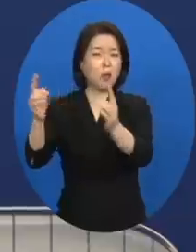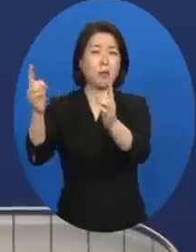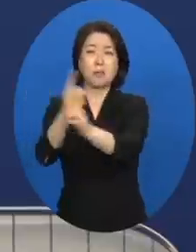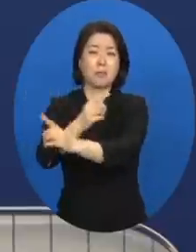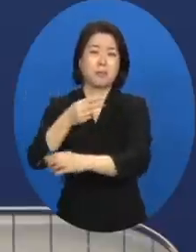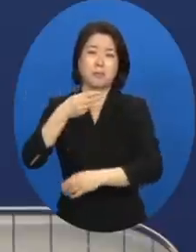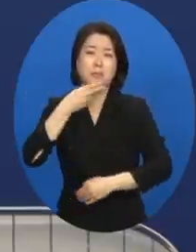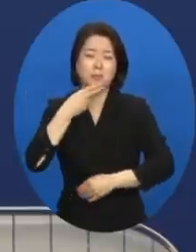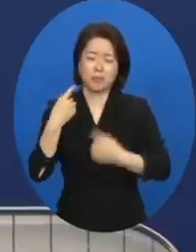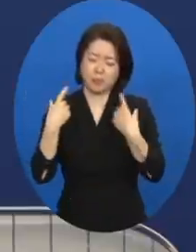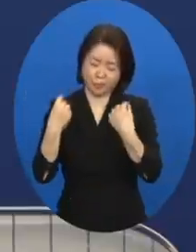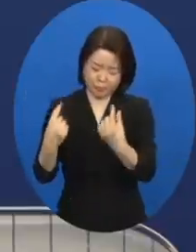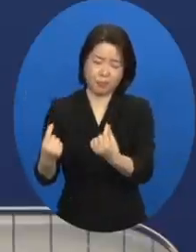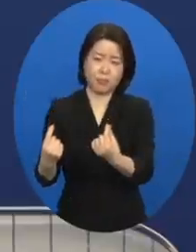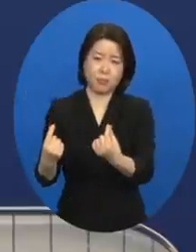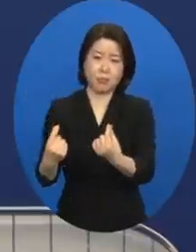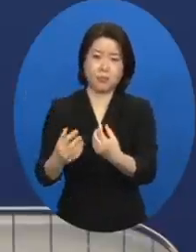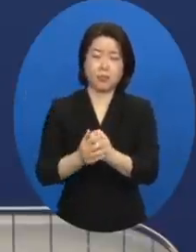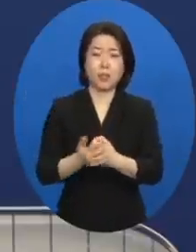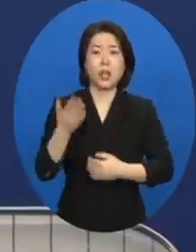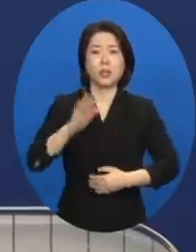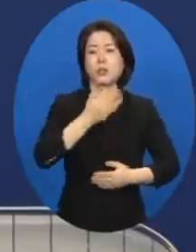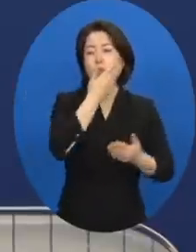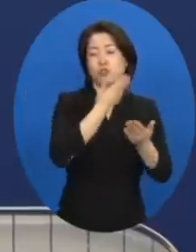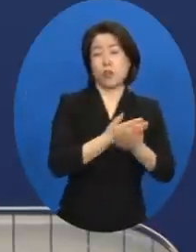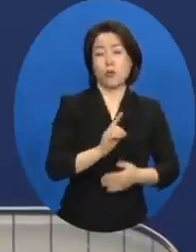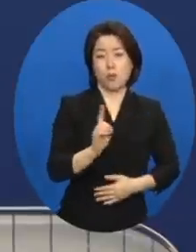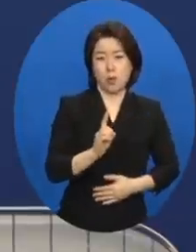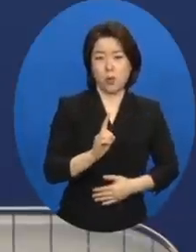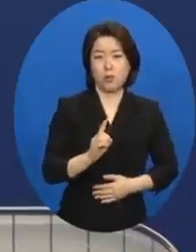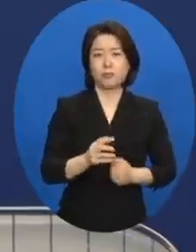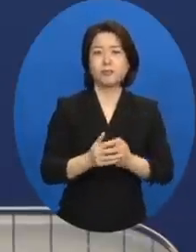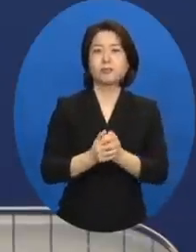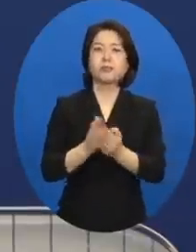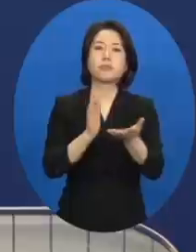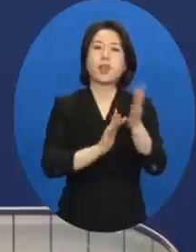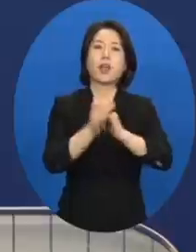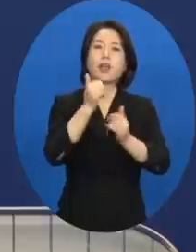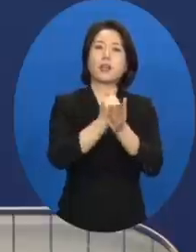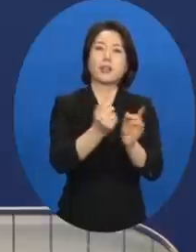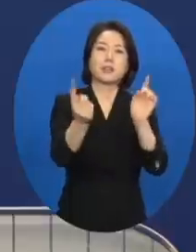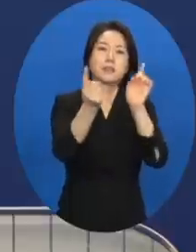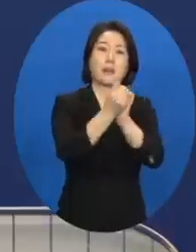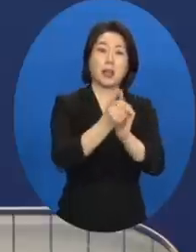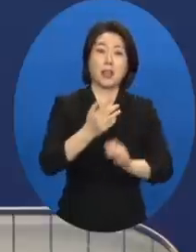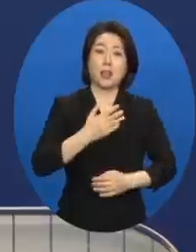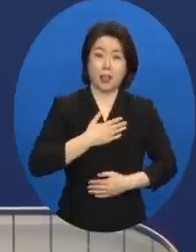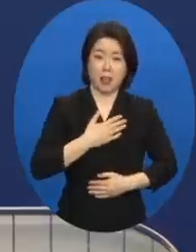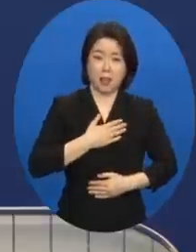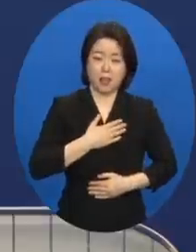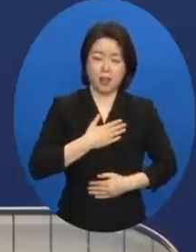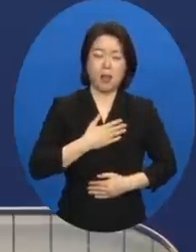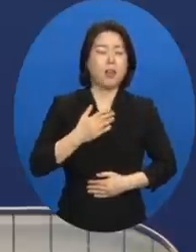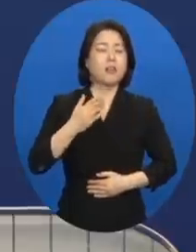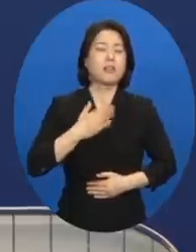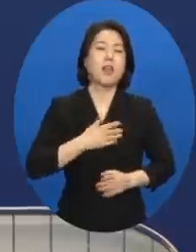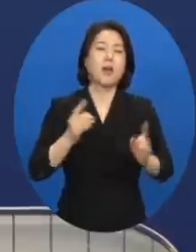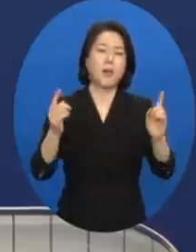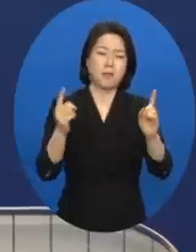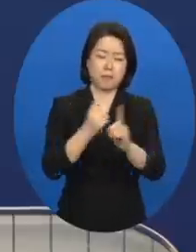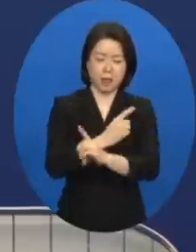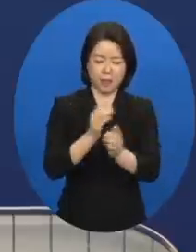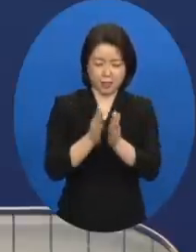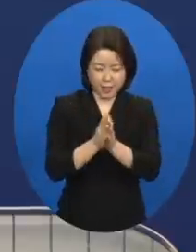않더라고요. 근데 중요한 건 뭐냐면 예수님 만나고 내가 바뀌기